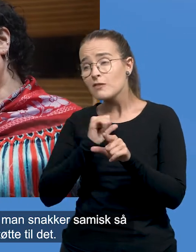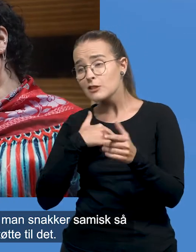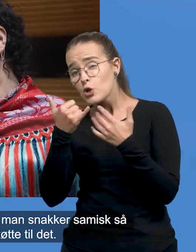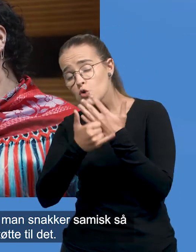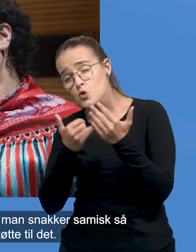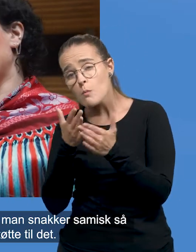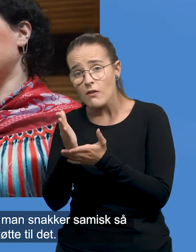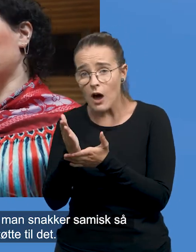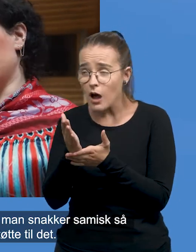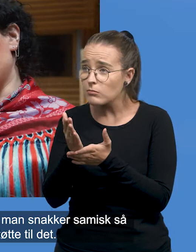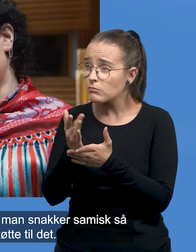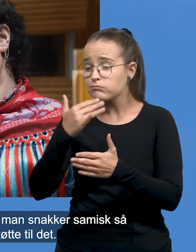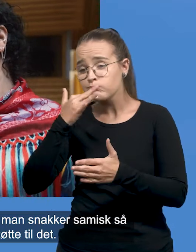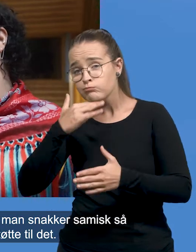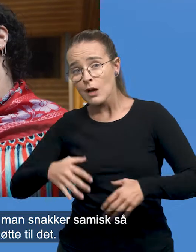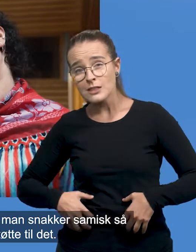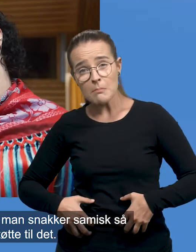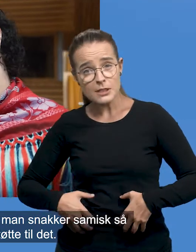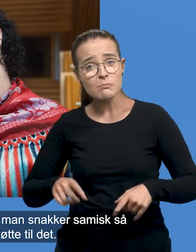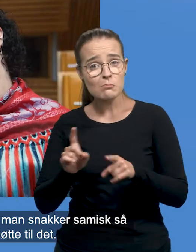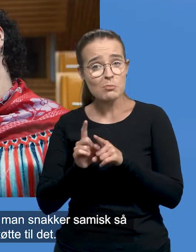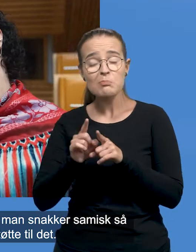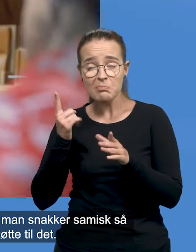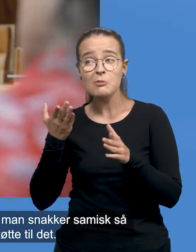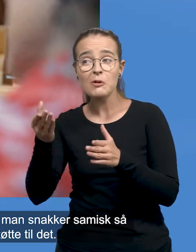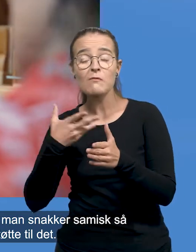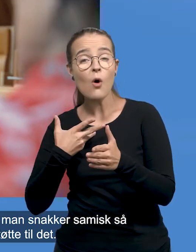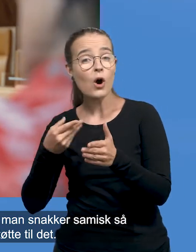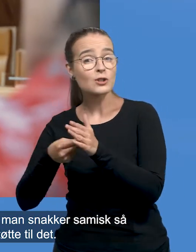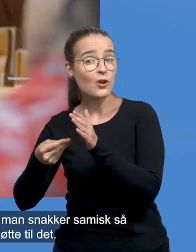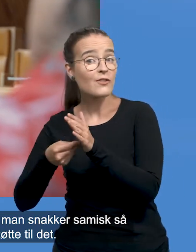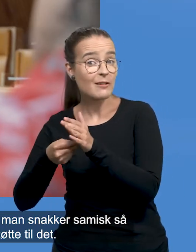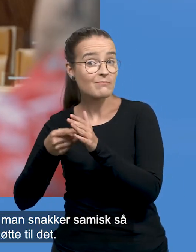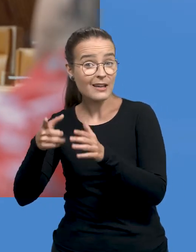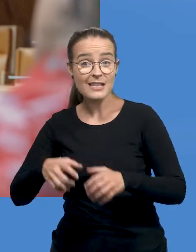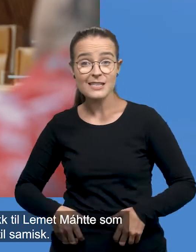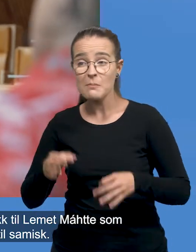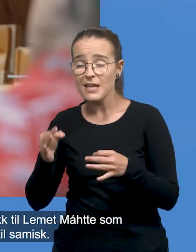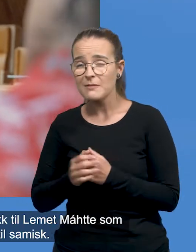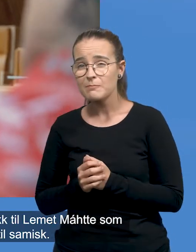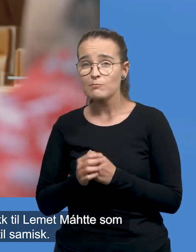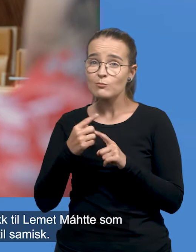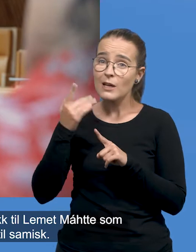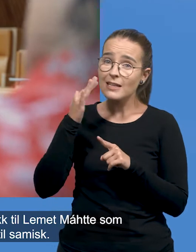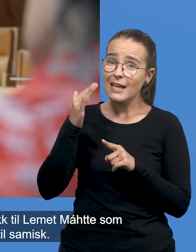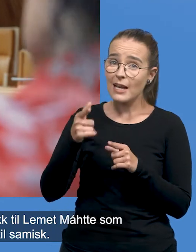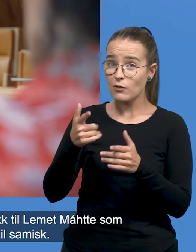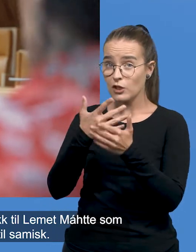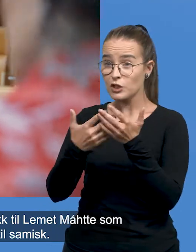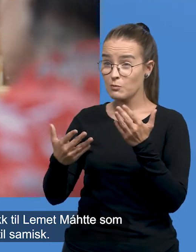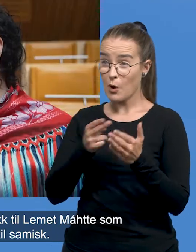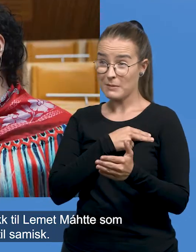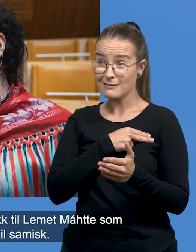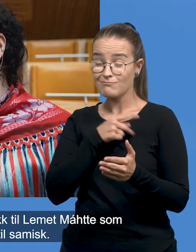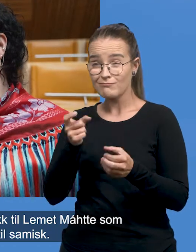en YouTube-kanal, og hvis man snakker samisk, så kan man faktisk søke støtte til det hos Sametinget nå. Jeg tenker også på at